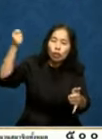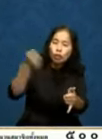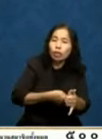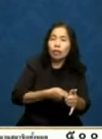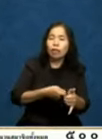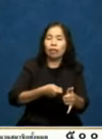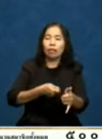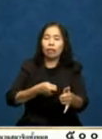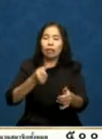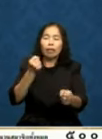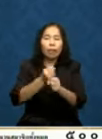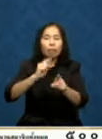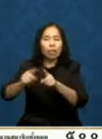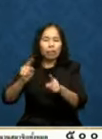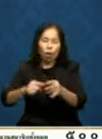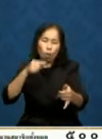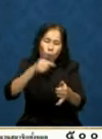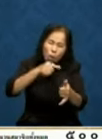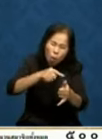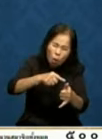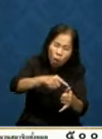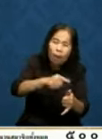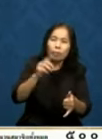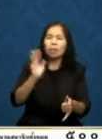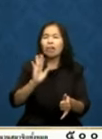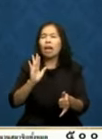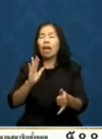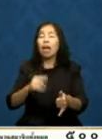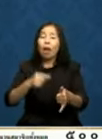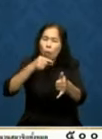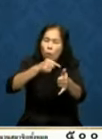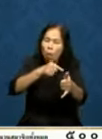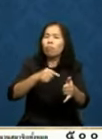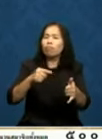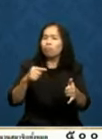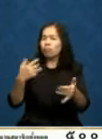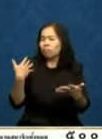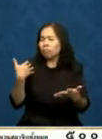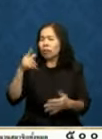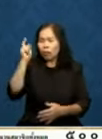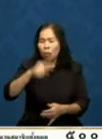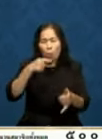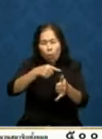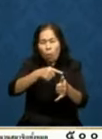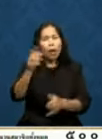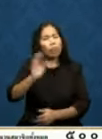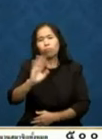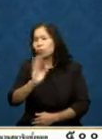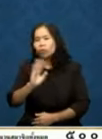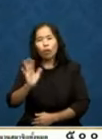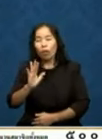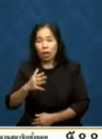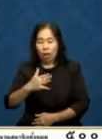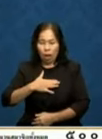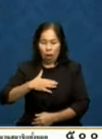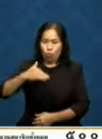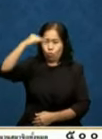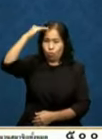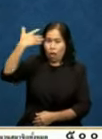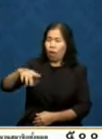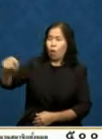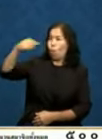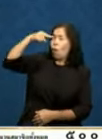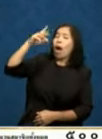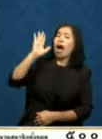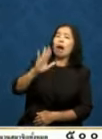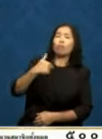หรือทำโทษอันเป็นการด้อยค่าด้อยค่าก็เช่นเดียวกันค่ะไม่ได้มีเหตุผลใดเลยที่เราจะต้องมาด้อยค่ากันเราเองเป็นผู้ใหญ่เรายังไม่ชอบให้คนด้อยค่ากันเล